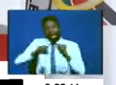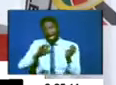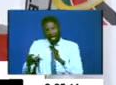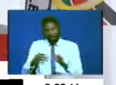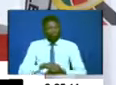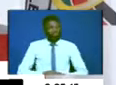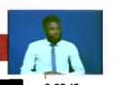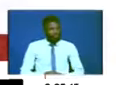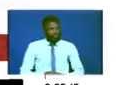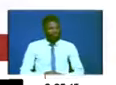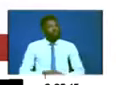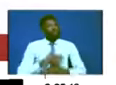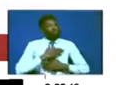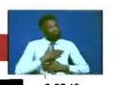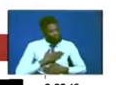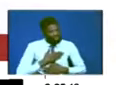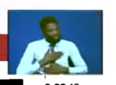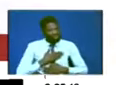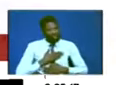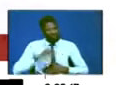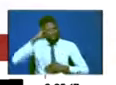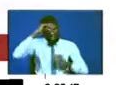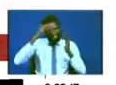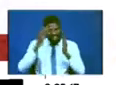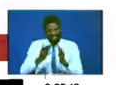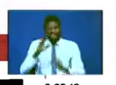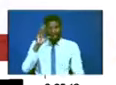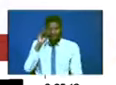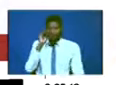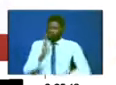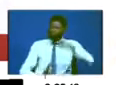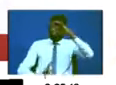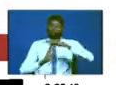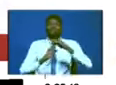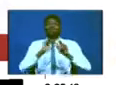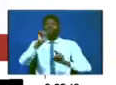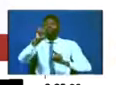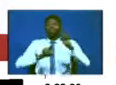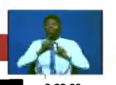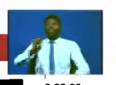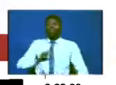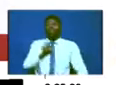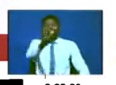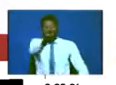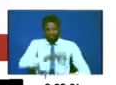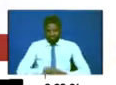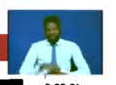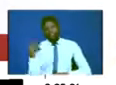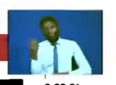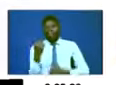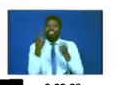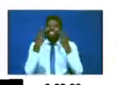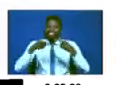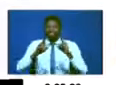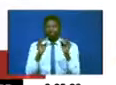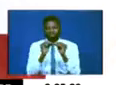Mheshimiwa Governor, utalii ndio uti wa mgongo wa kaunti ya Mombasa, na hivi karibuni tumekuona kukutana na wadau wa sekta mbalimbali